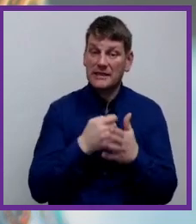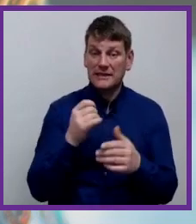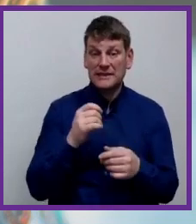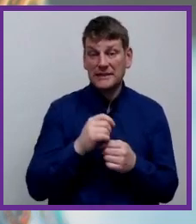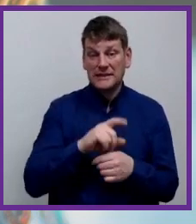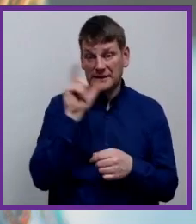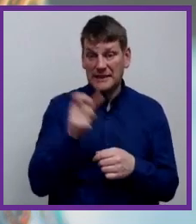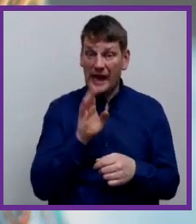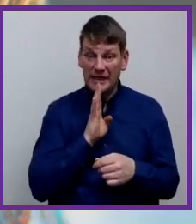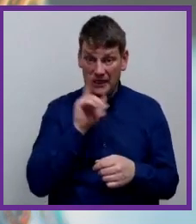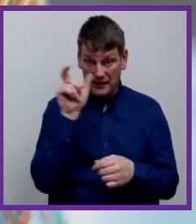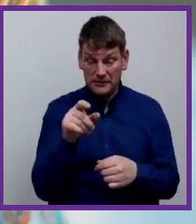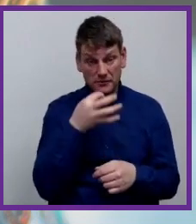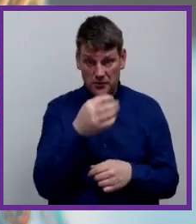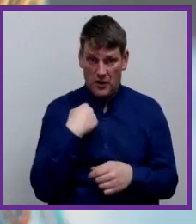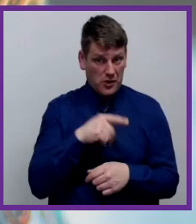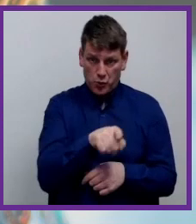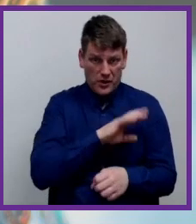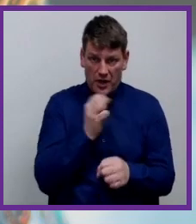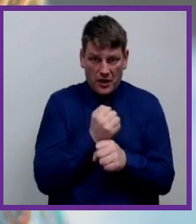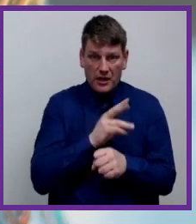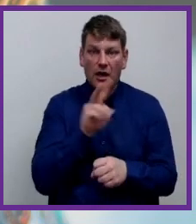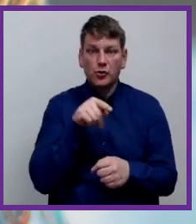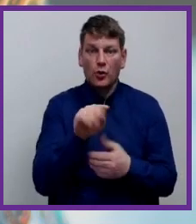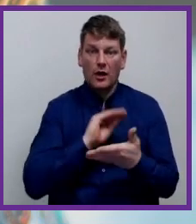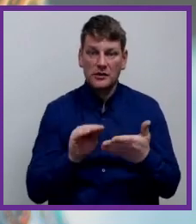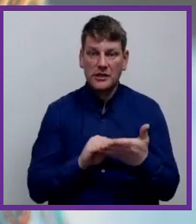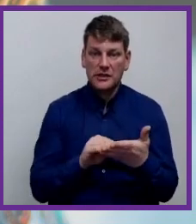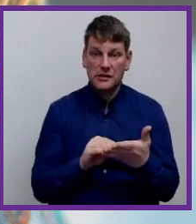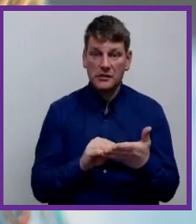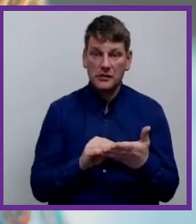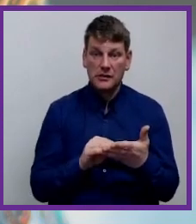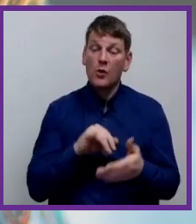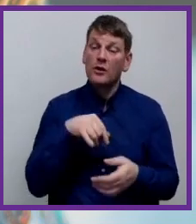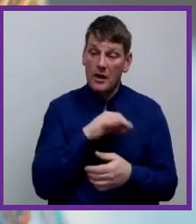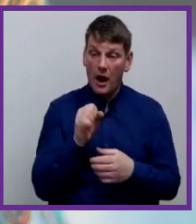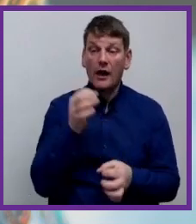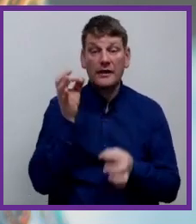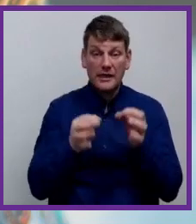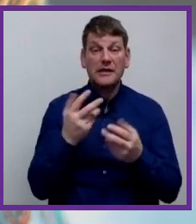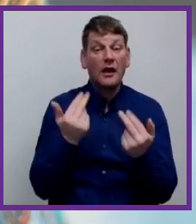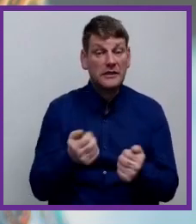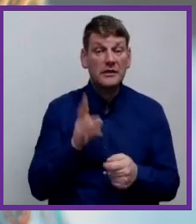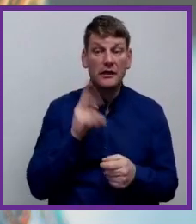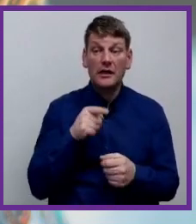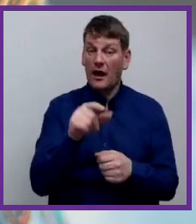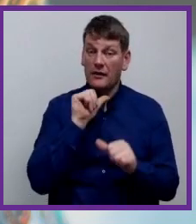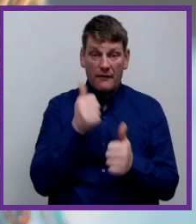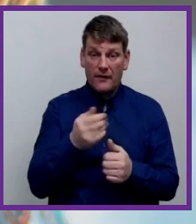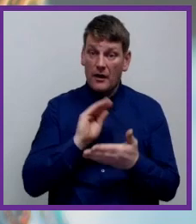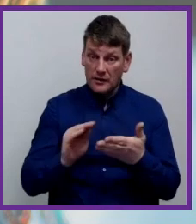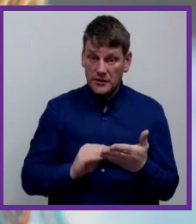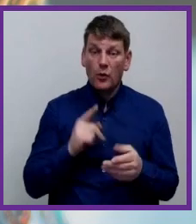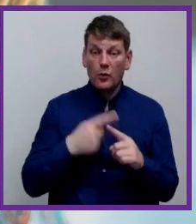nē, es neesmu to darījusi, kas tur rakstīts. Un jā, tiesa atzina, ka tad tā nevar rakstīt